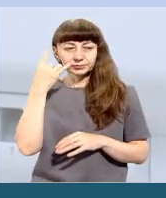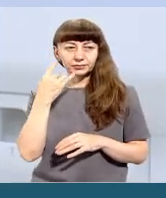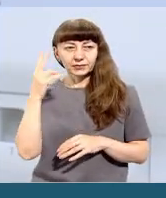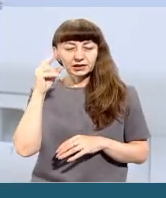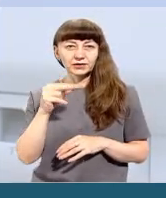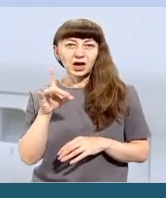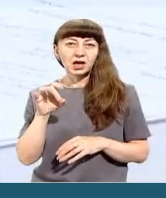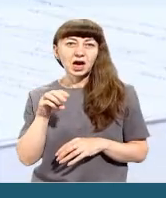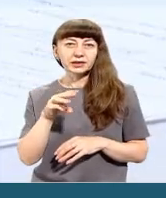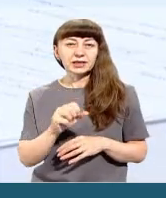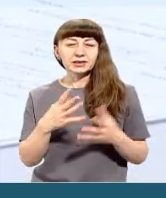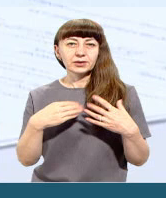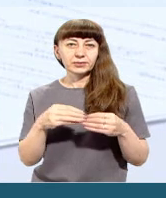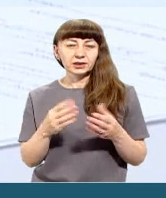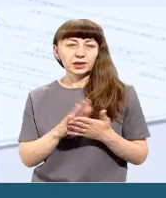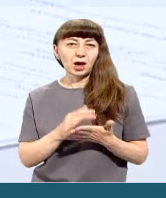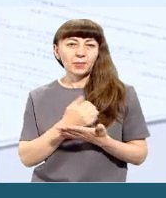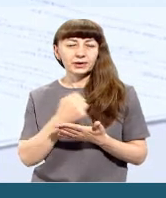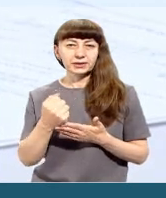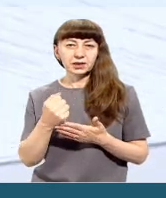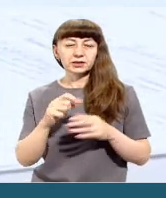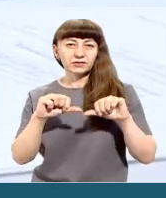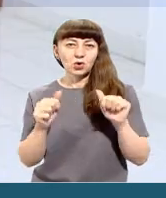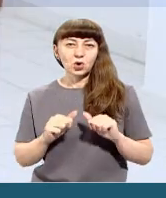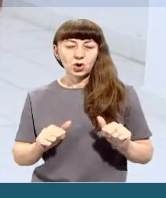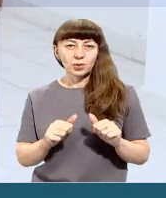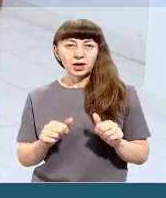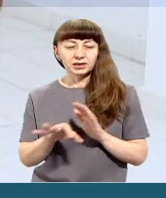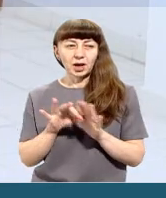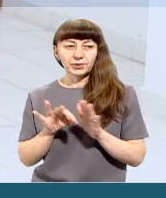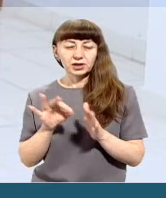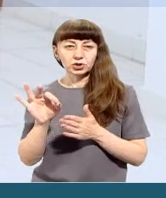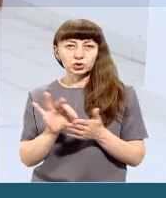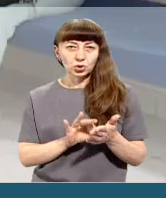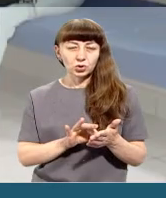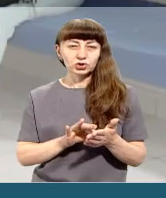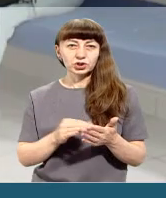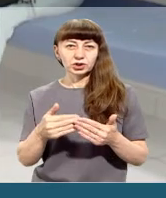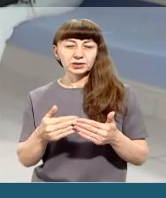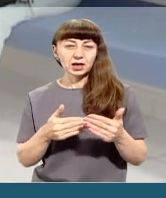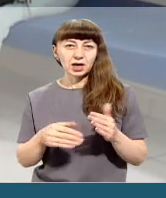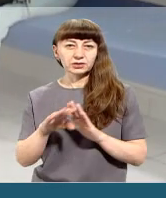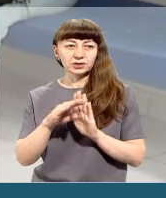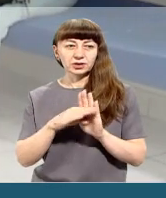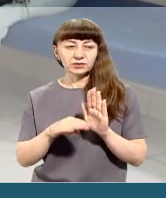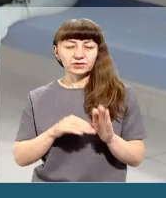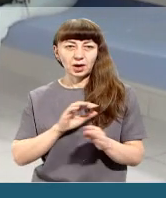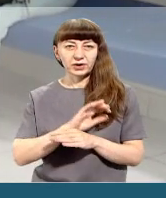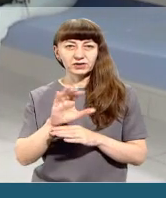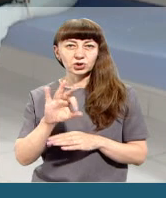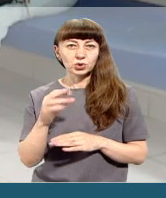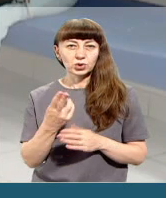цифровая карта семьи обозначена как инструмент для определения среднесрочных и долгосрочных задач и направлений социальной